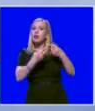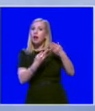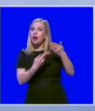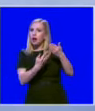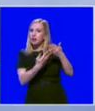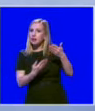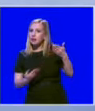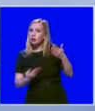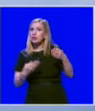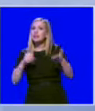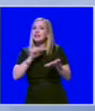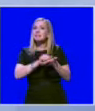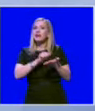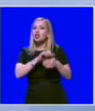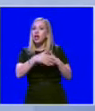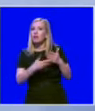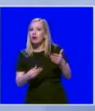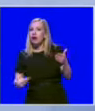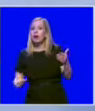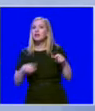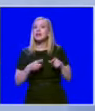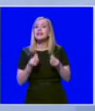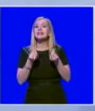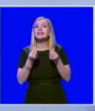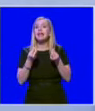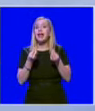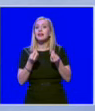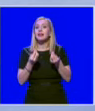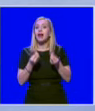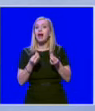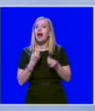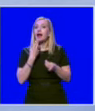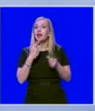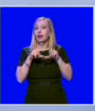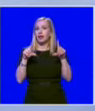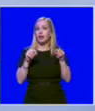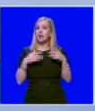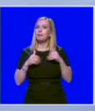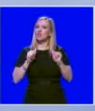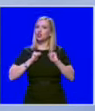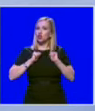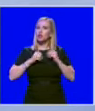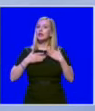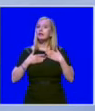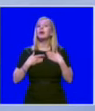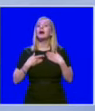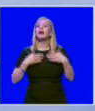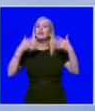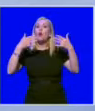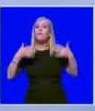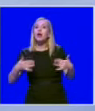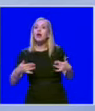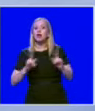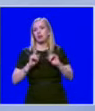разпечатват бюлетините от машините, става ценна книга, т.е. с защити, с серийни номера, така че да не могат да бъдат карвани